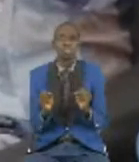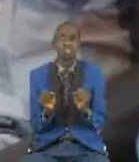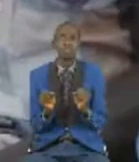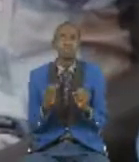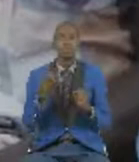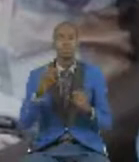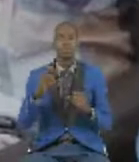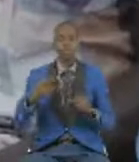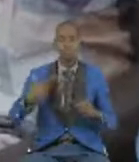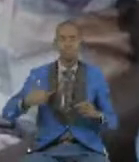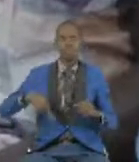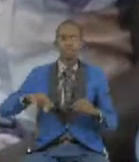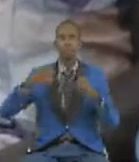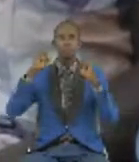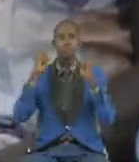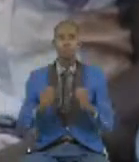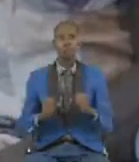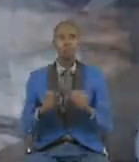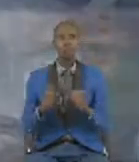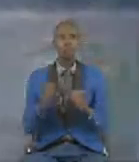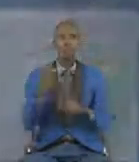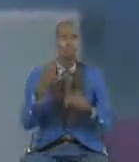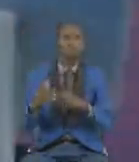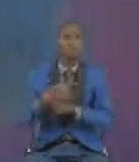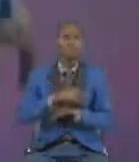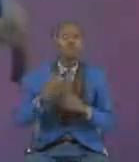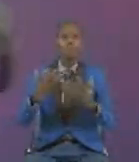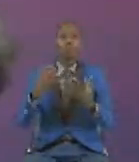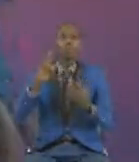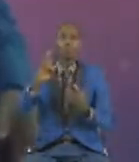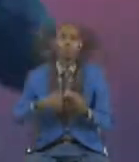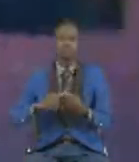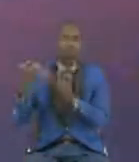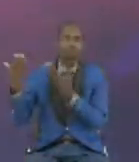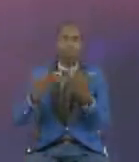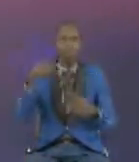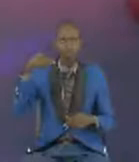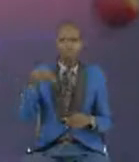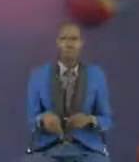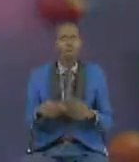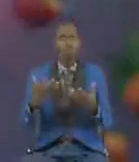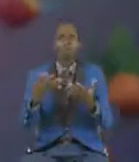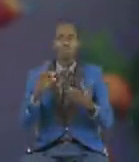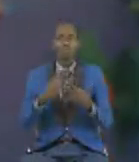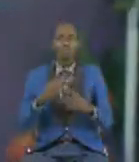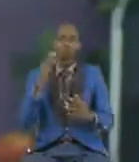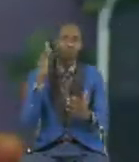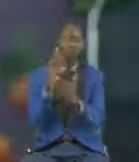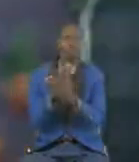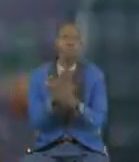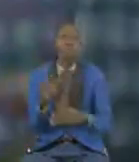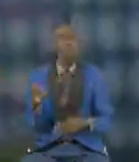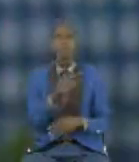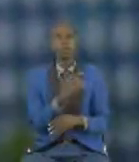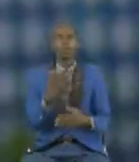ont continué. Les religieux de leur temps voulaient donc les rabaisser et les fêter,